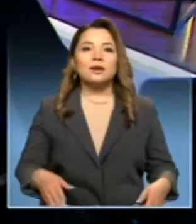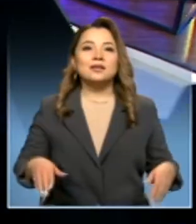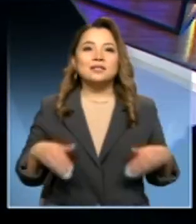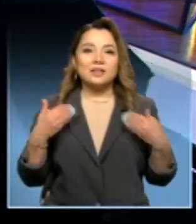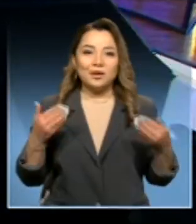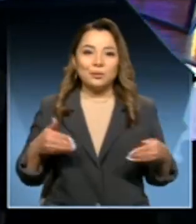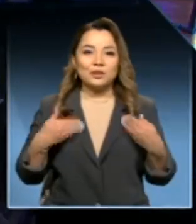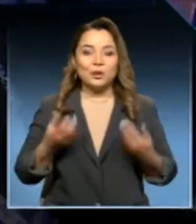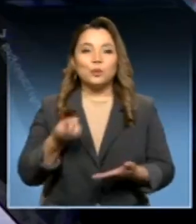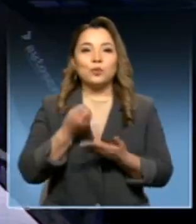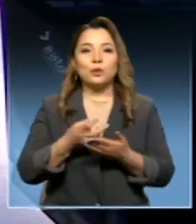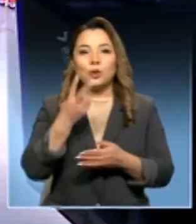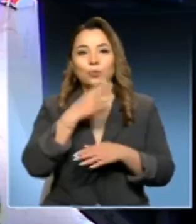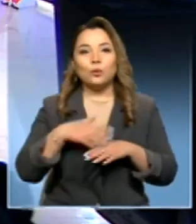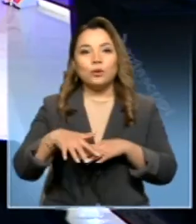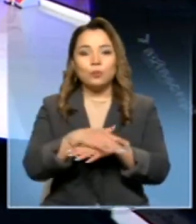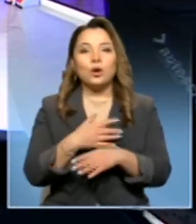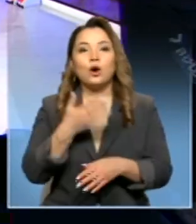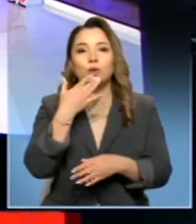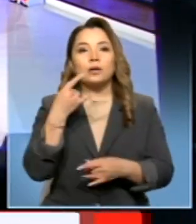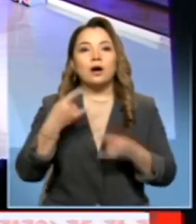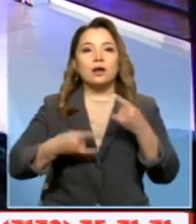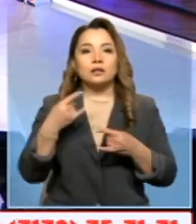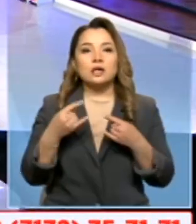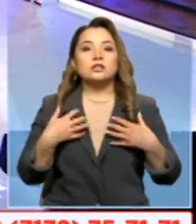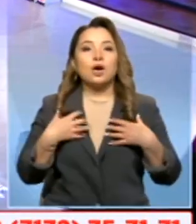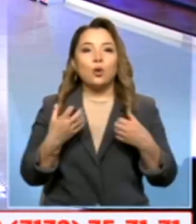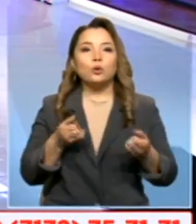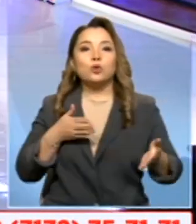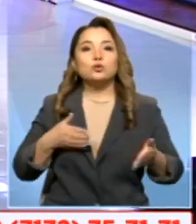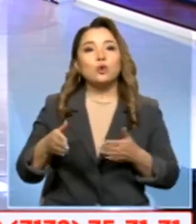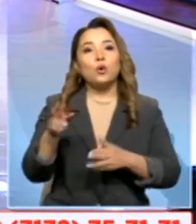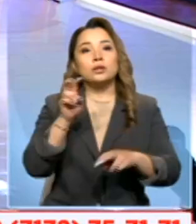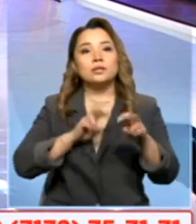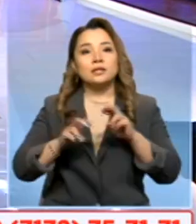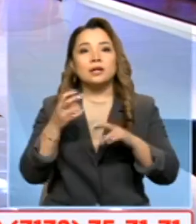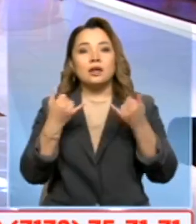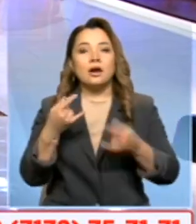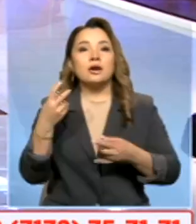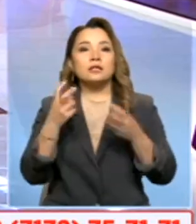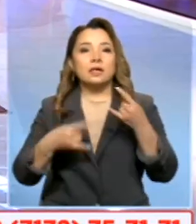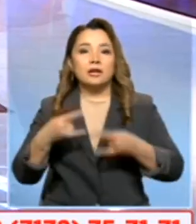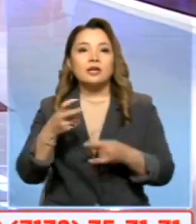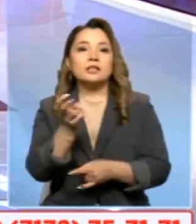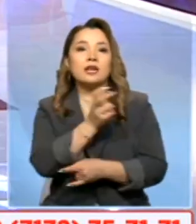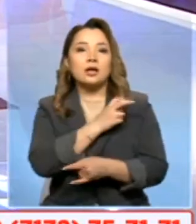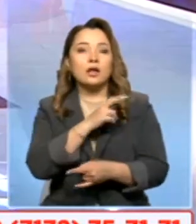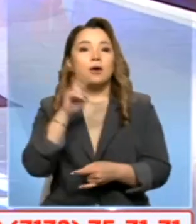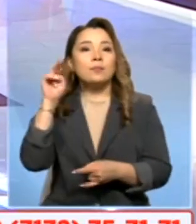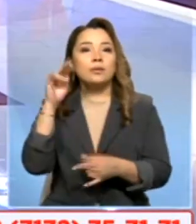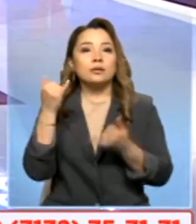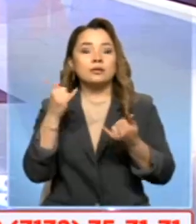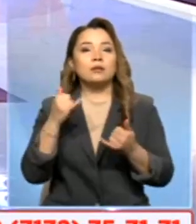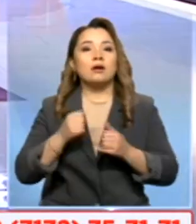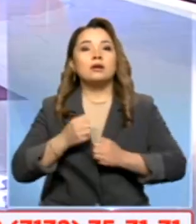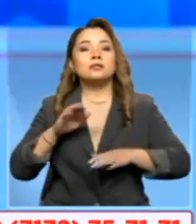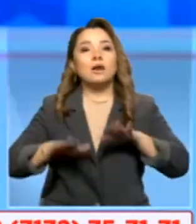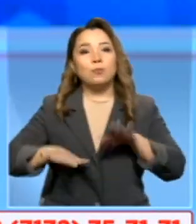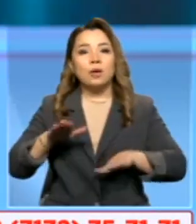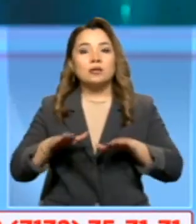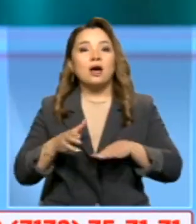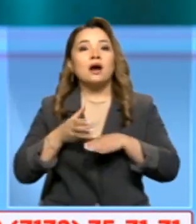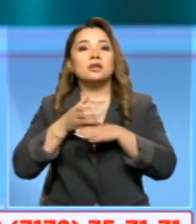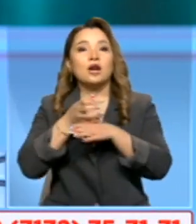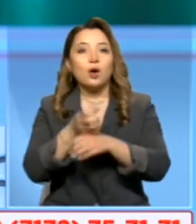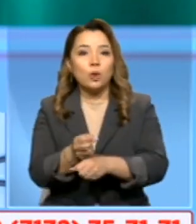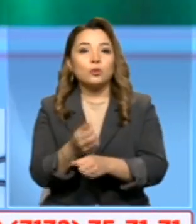Амансыздар ма, қымбатты көрермендер, ұлттық арнаның тікелей эфирінде саулыққа жол іздейтін теледәрігер. Бүгін күн жұма, артықтан арыл жобасының тағы да бір аптасын